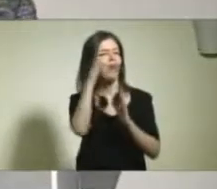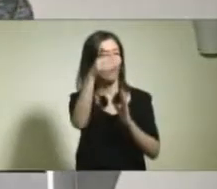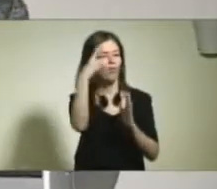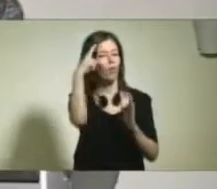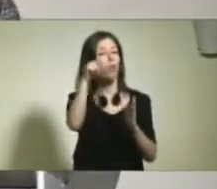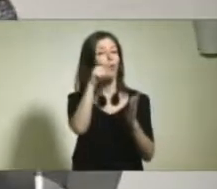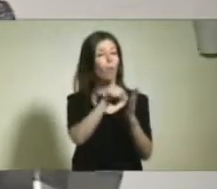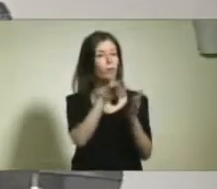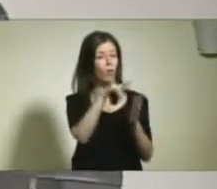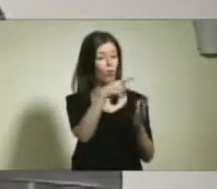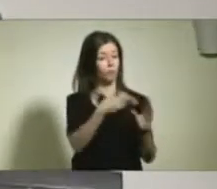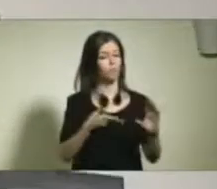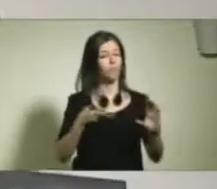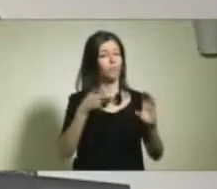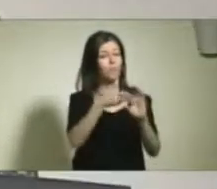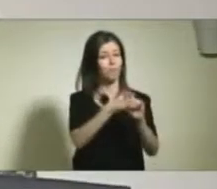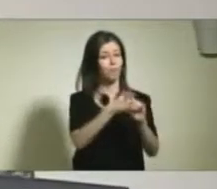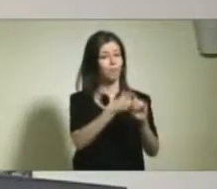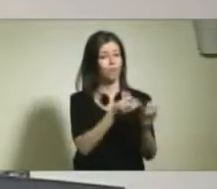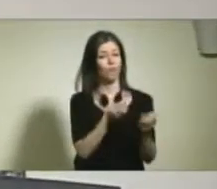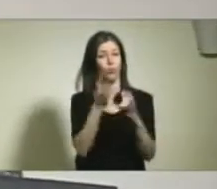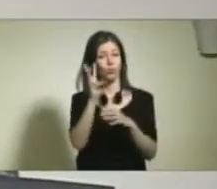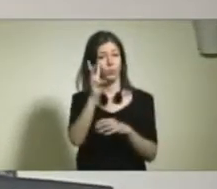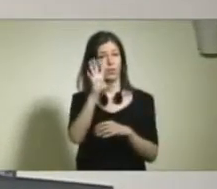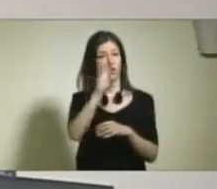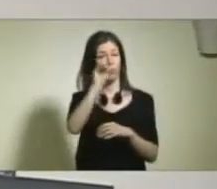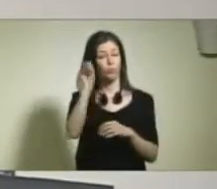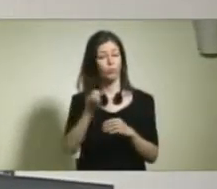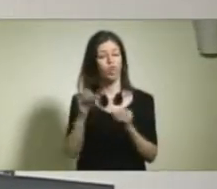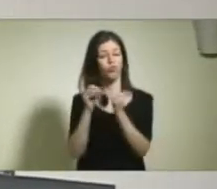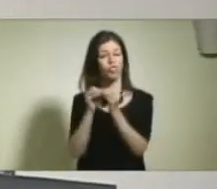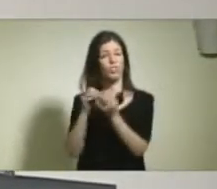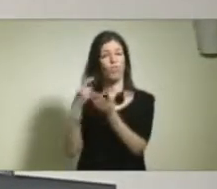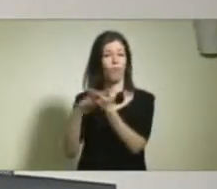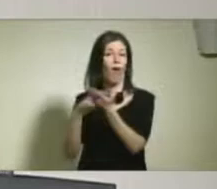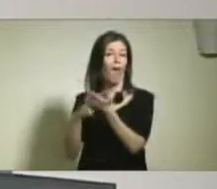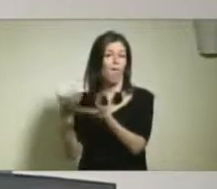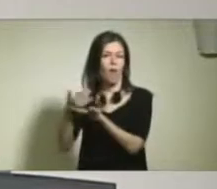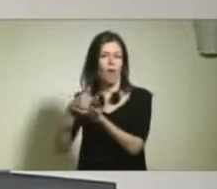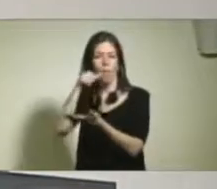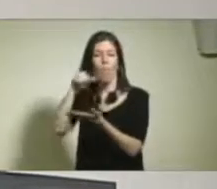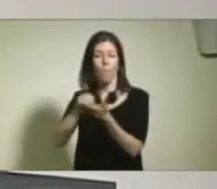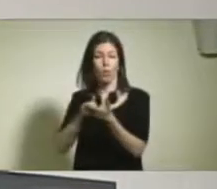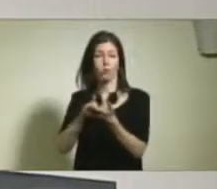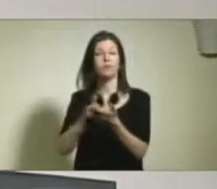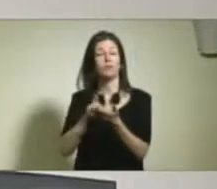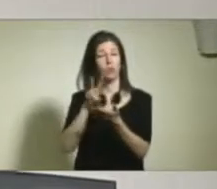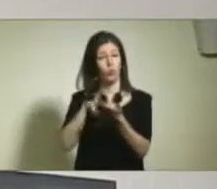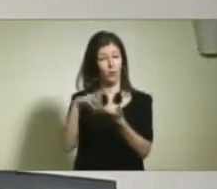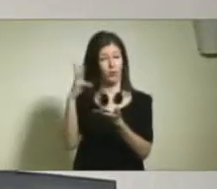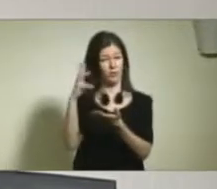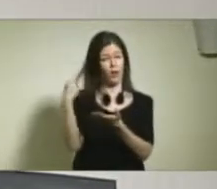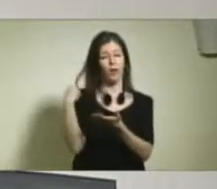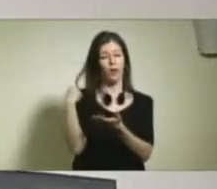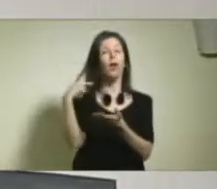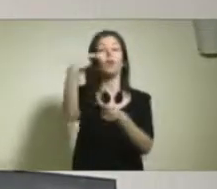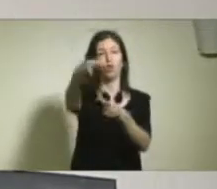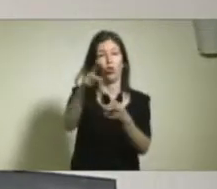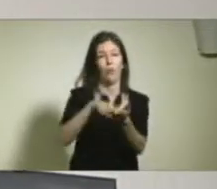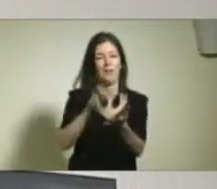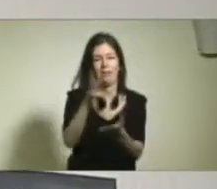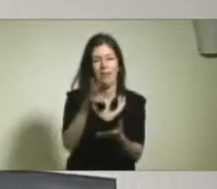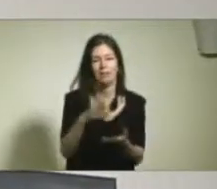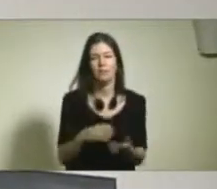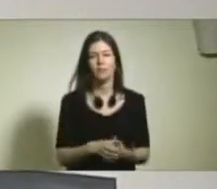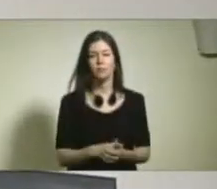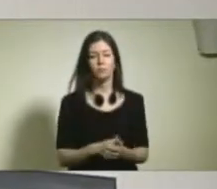de 65% du chiffre d'affaires de la Poste en 2016, puisque, comme dans tous les pays, on a